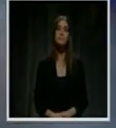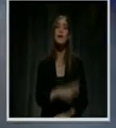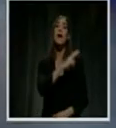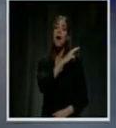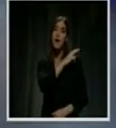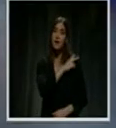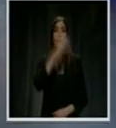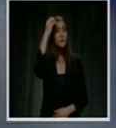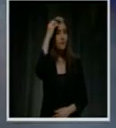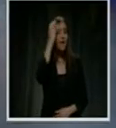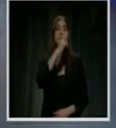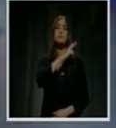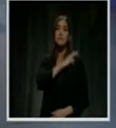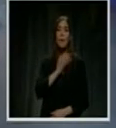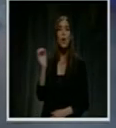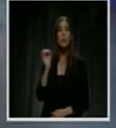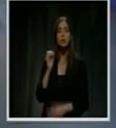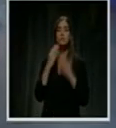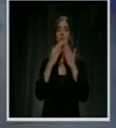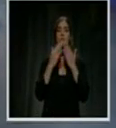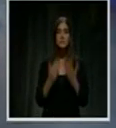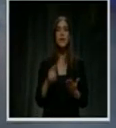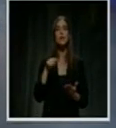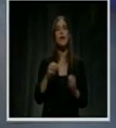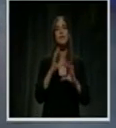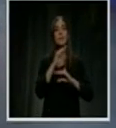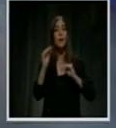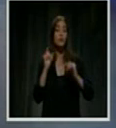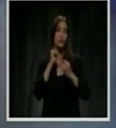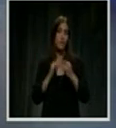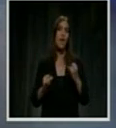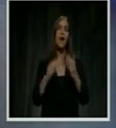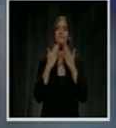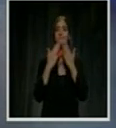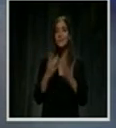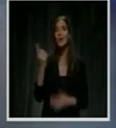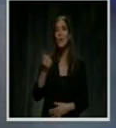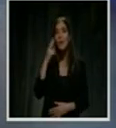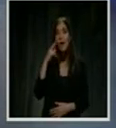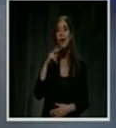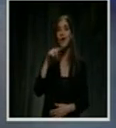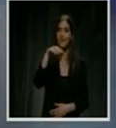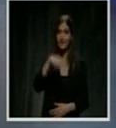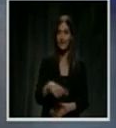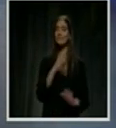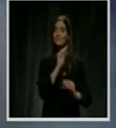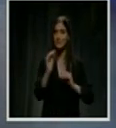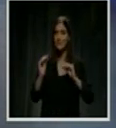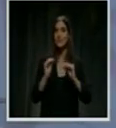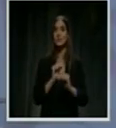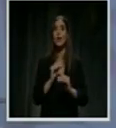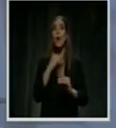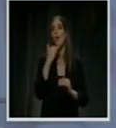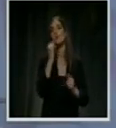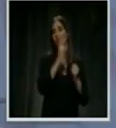kap tal-Oppożizzjoni, grazzi ħafna tas-sem tagħkom f'dan id-dibattitu finali lejla, grazzi l dawk kollha li segwu mhux biss dan id-dibattitu finali